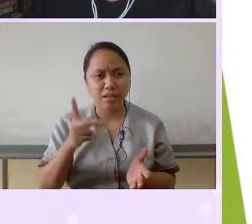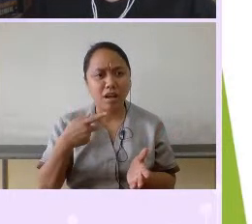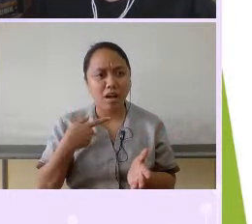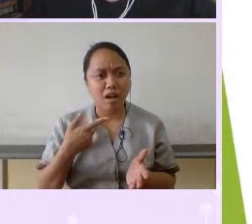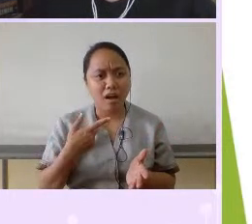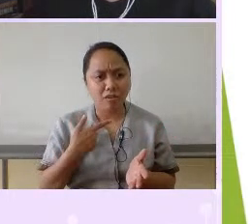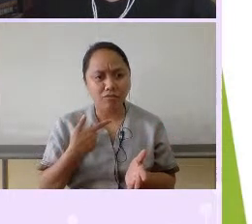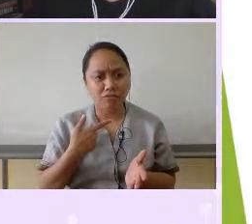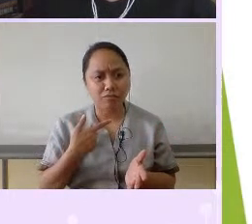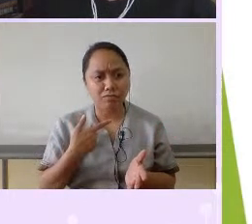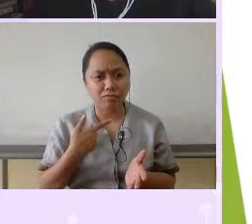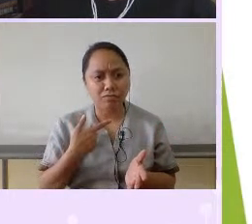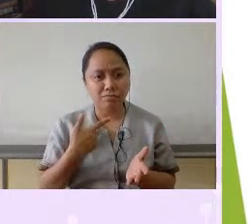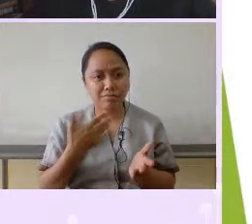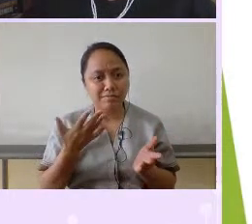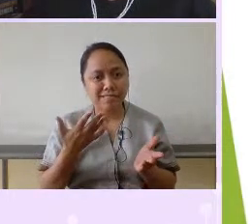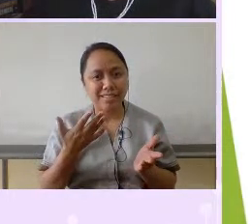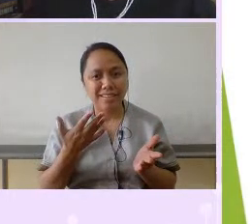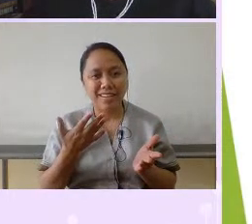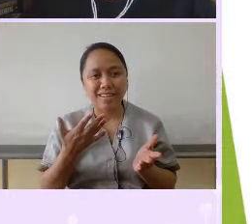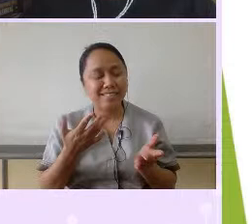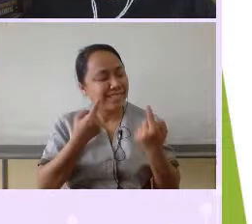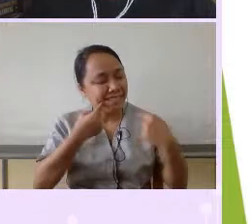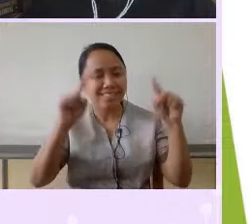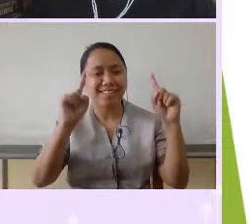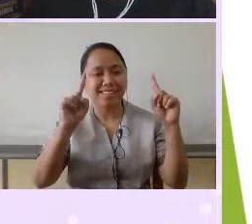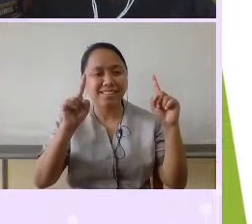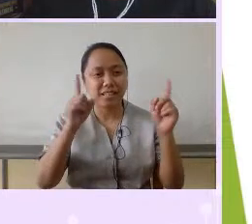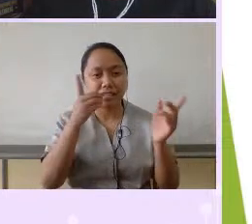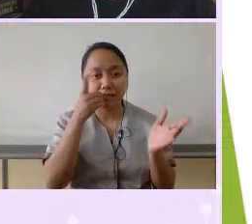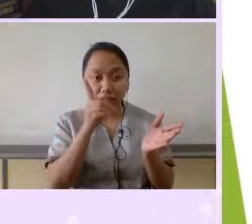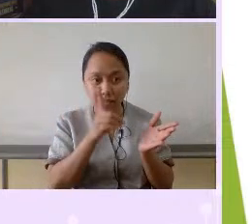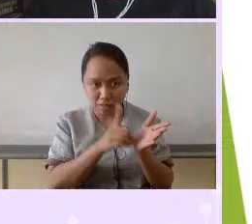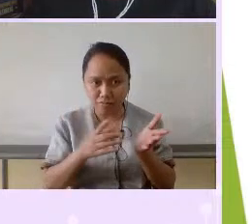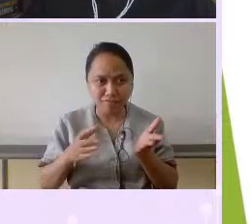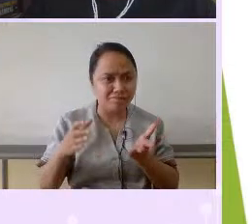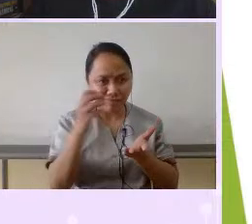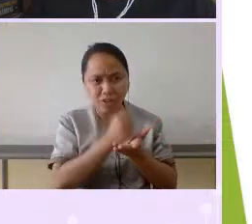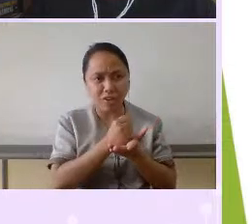tinuturing naming benchmark. So, sa mga